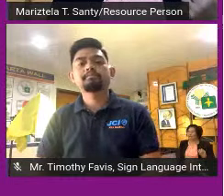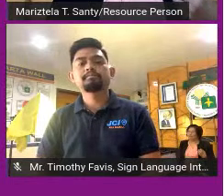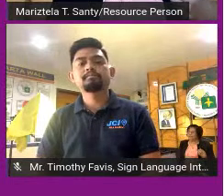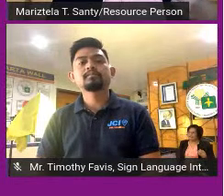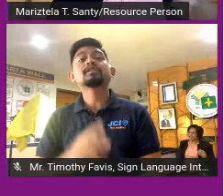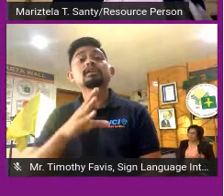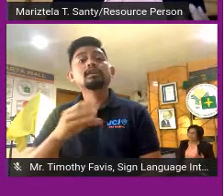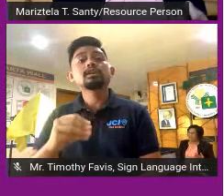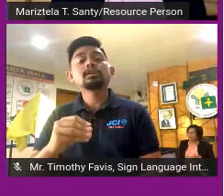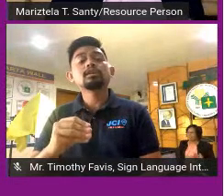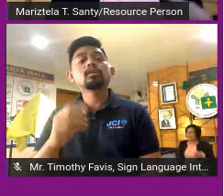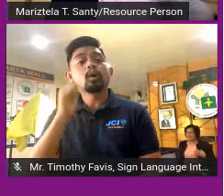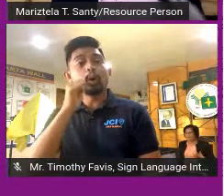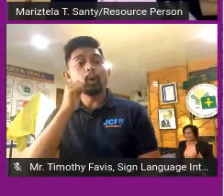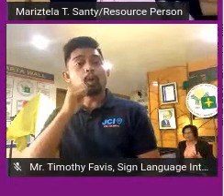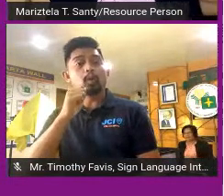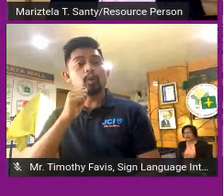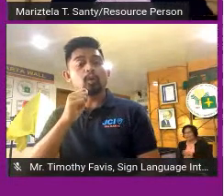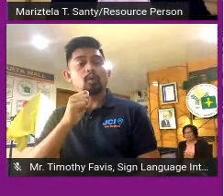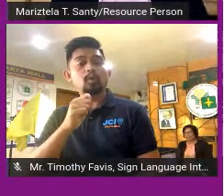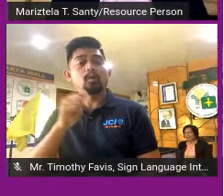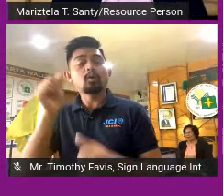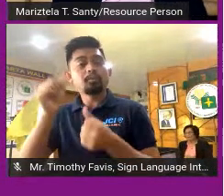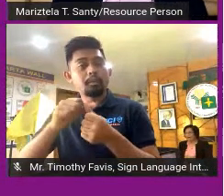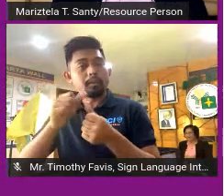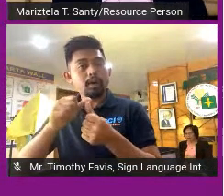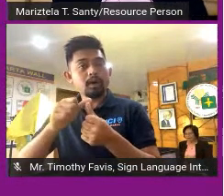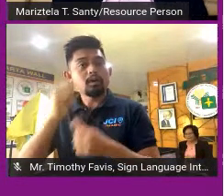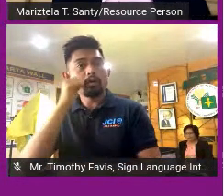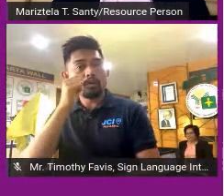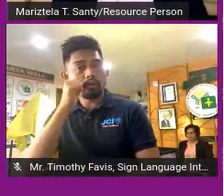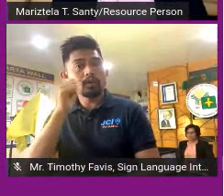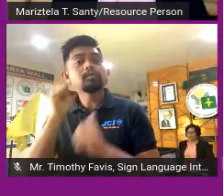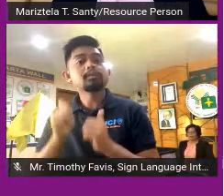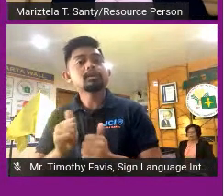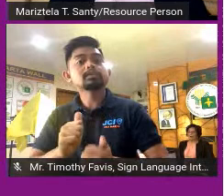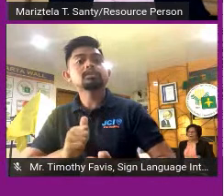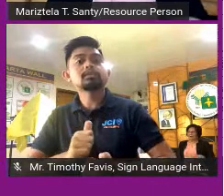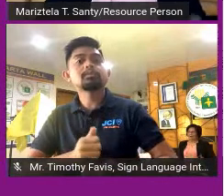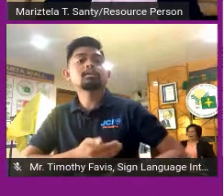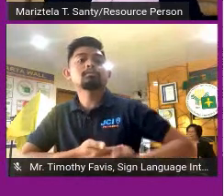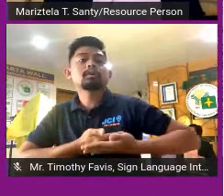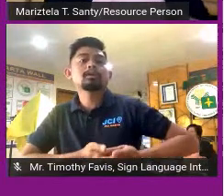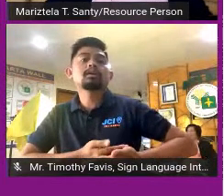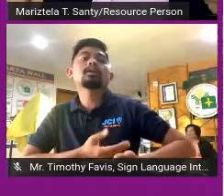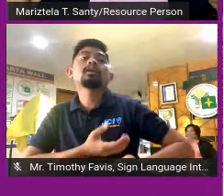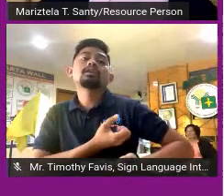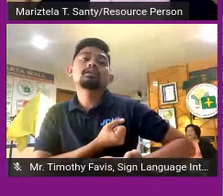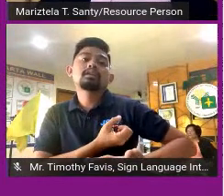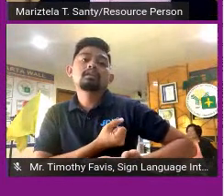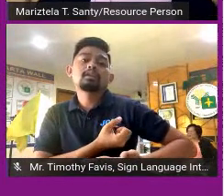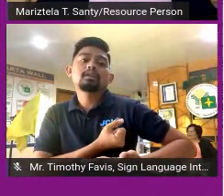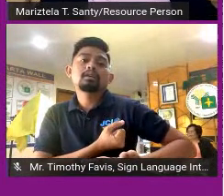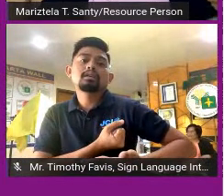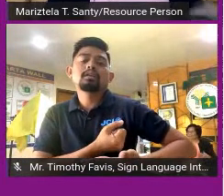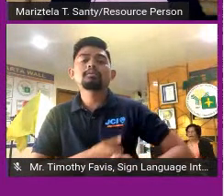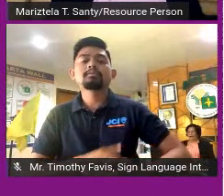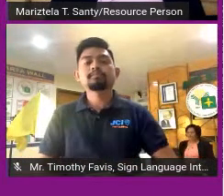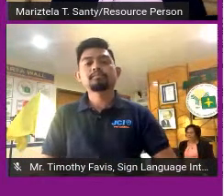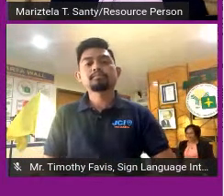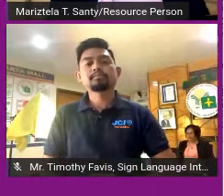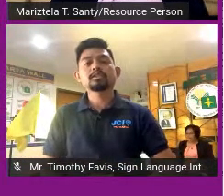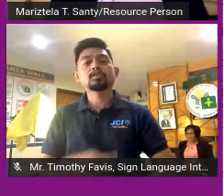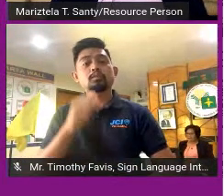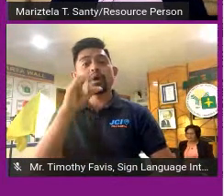pwedeng mag-breastfeed, magpadede sa ating mga anak, doon sa mga may, mga mami na, at yung mga hindi